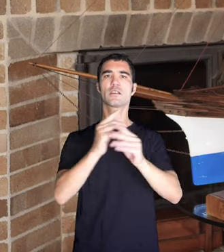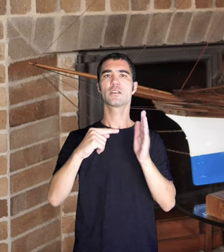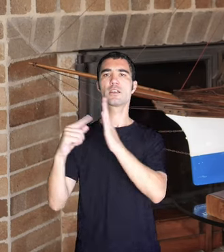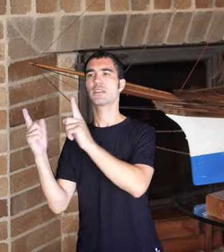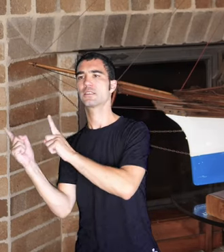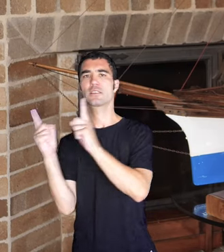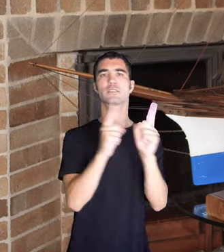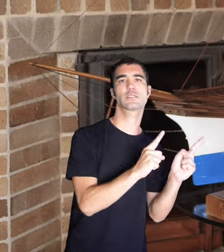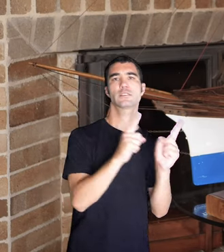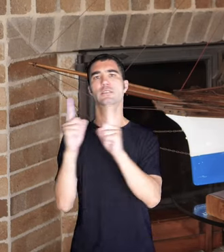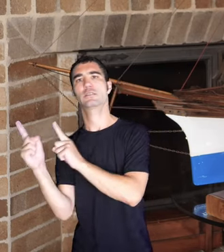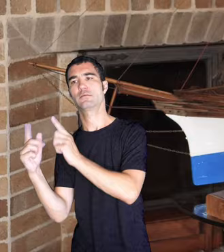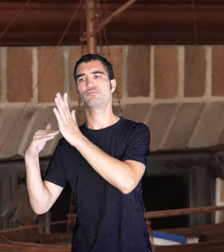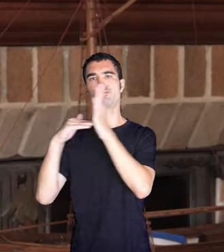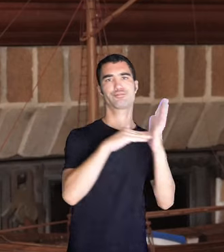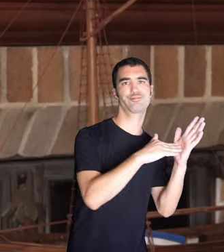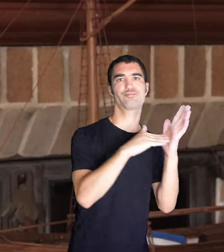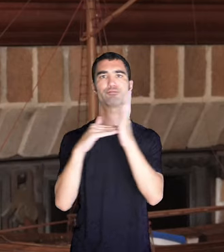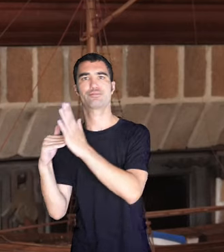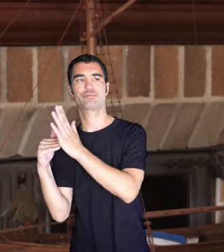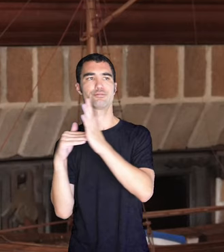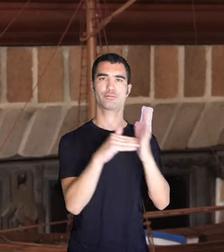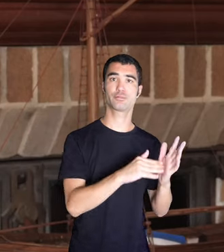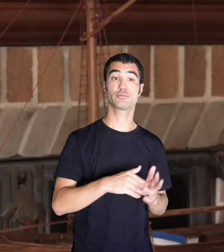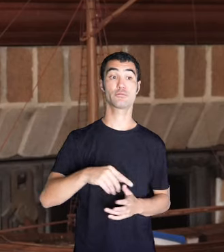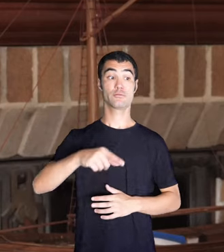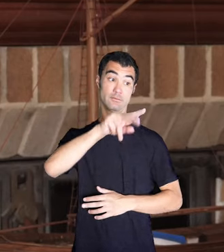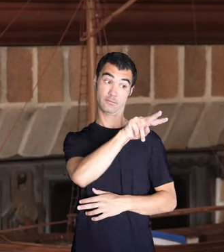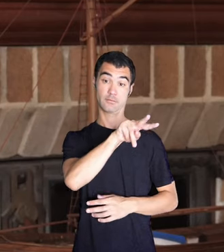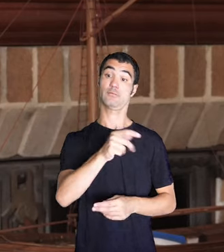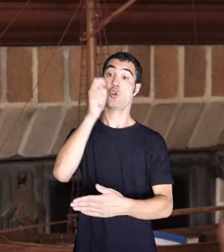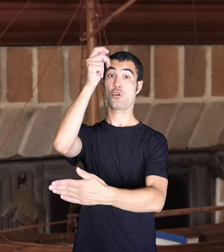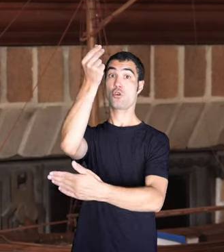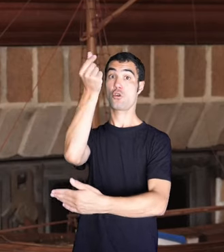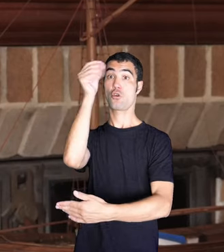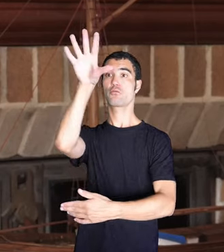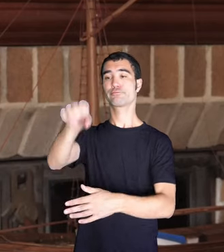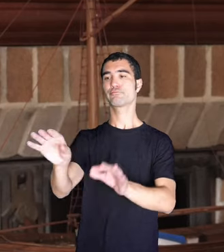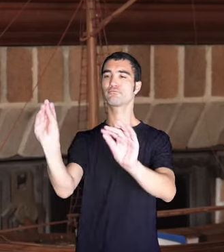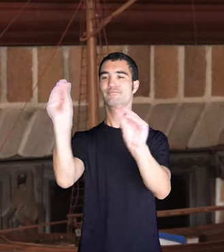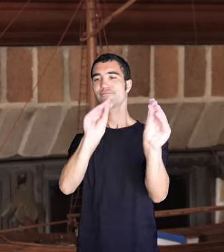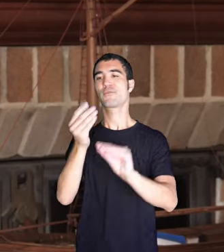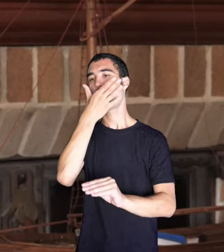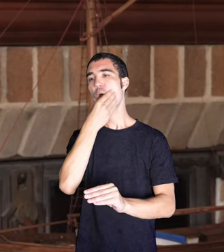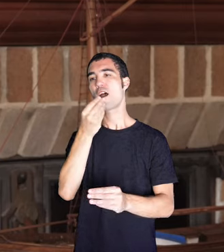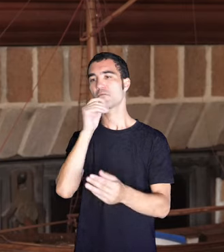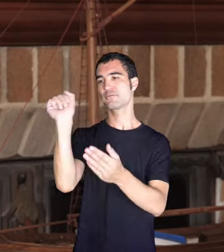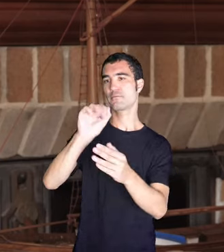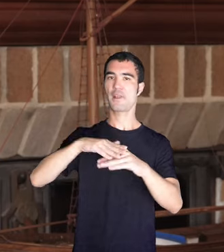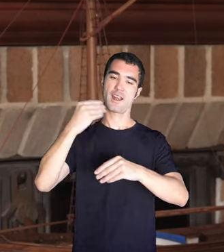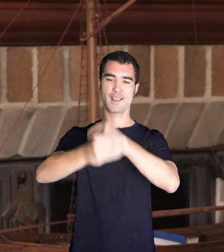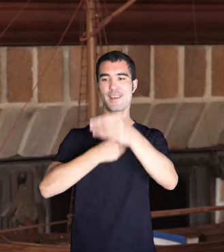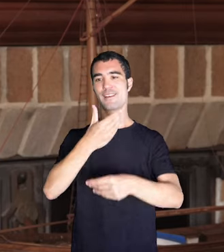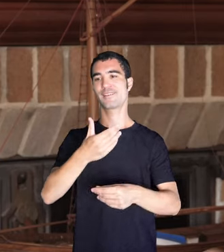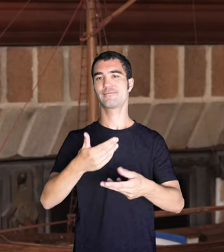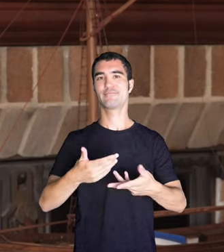transport de mercancies. La compraren, la adecentaren un poc per fer aquesta feina i